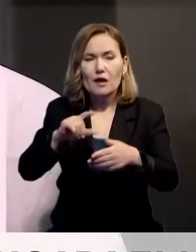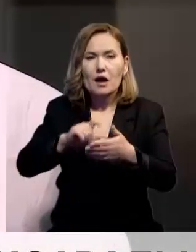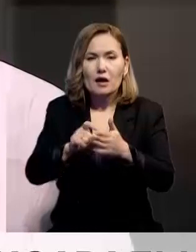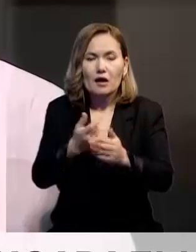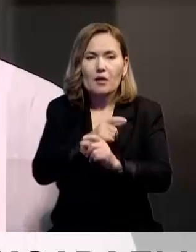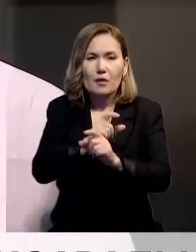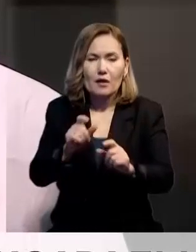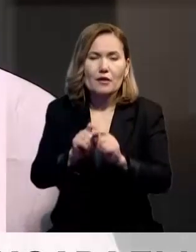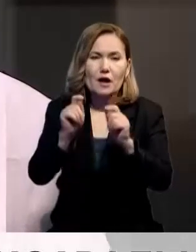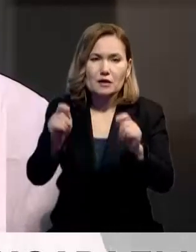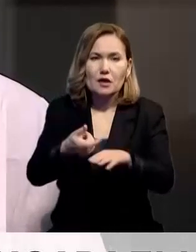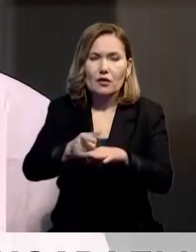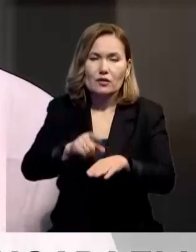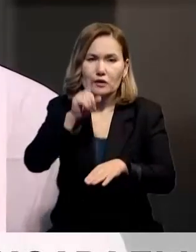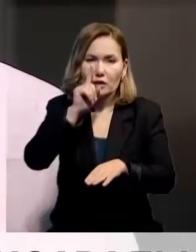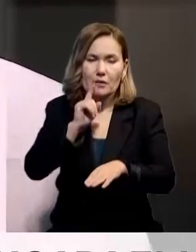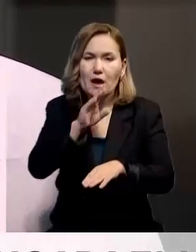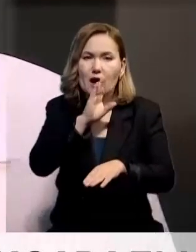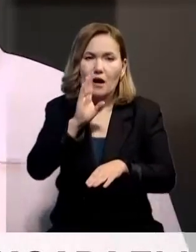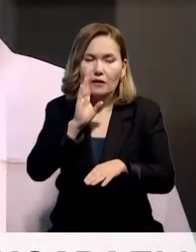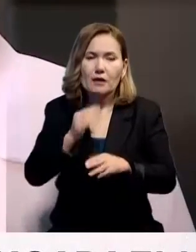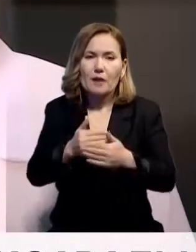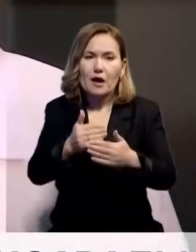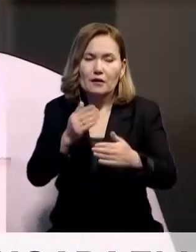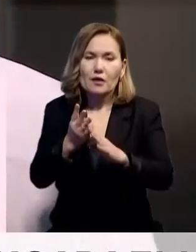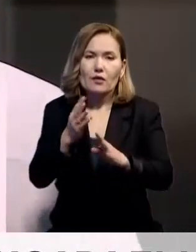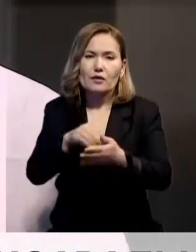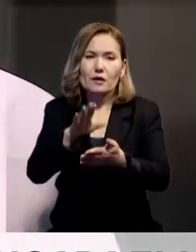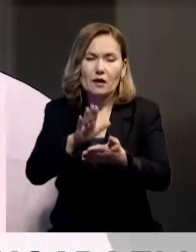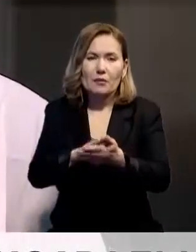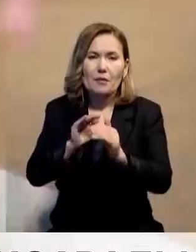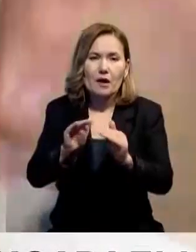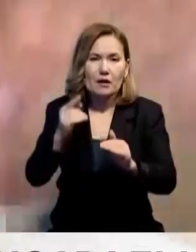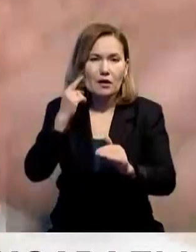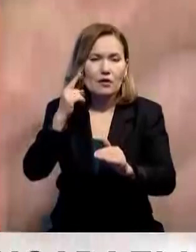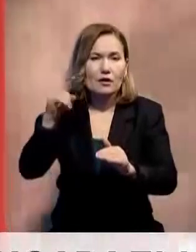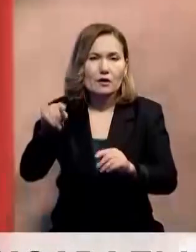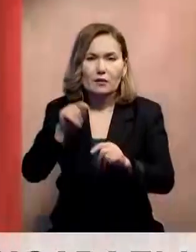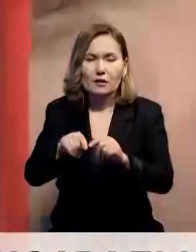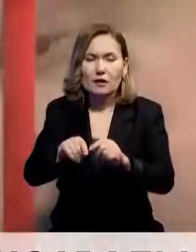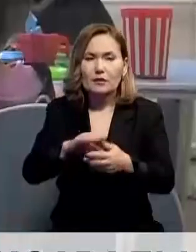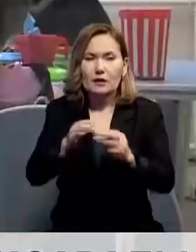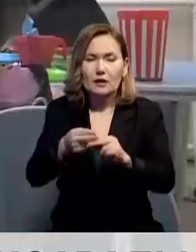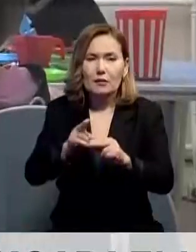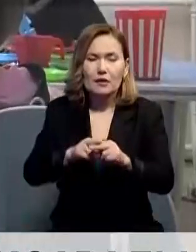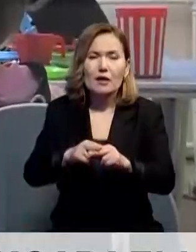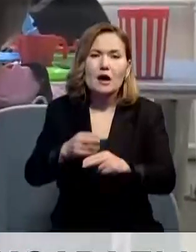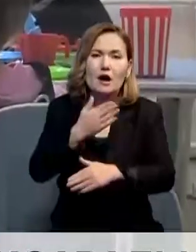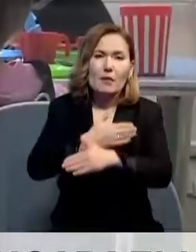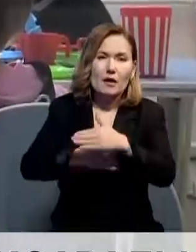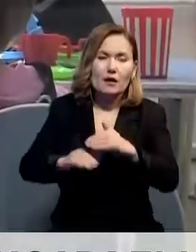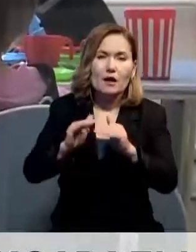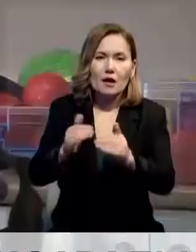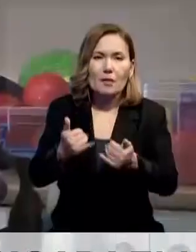келіп тексеріліп жатқандар көп. Ата-аналар алдын ала қабылдауға жазылып, балаларын қаратып жатыр. Ауруханада аутистік ауытқушылығы бар бүлдіршіндерді оңалтуға